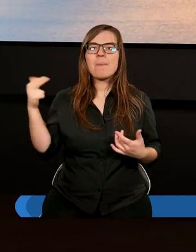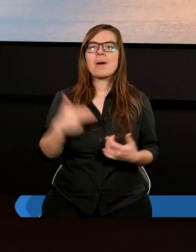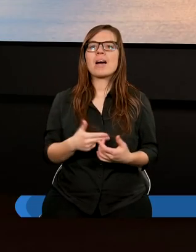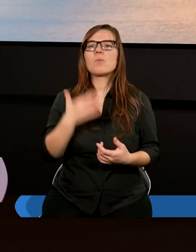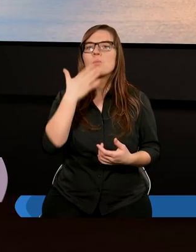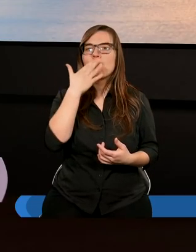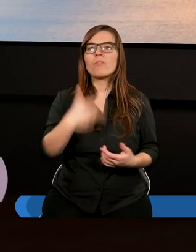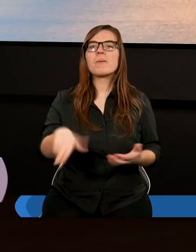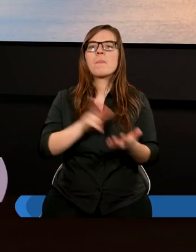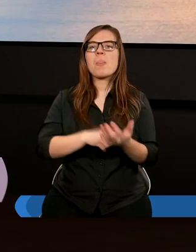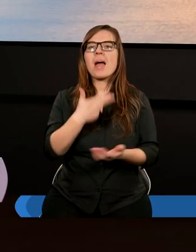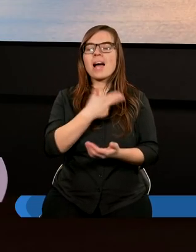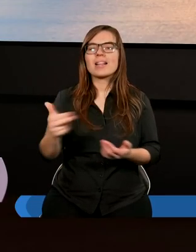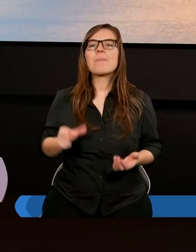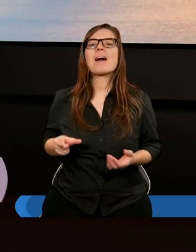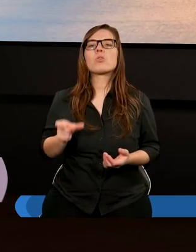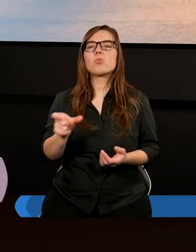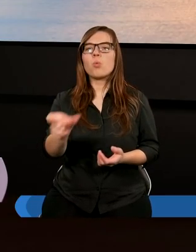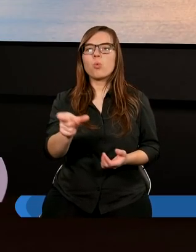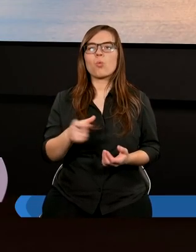Mówimy na temat długów.